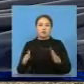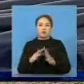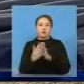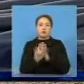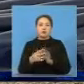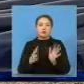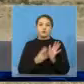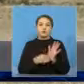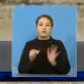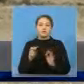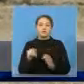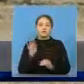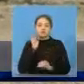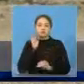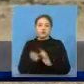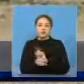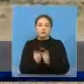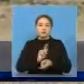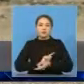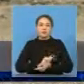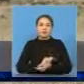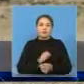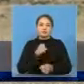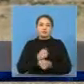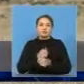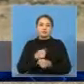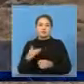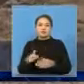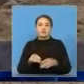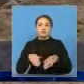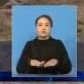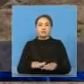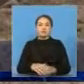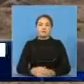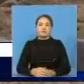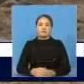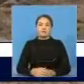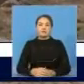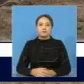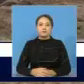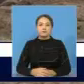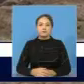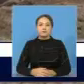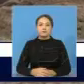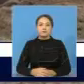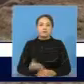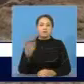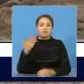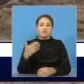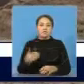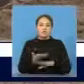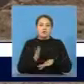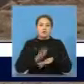9 шақырымнан аса су құбыры ауыстырылып жатыр. Жұмыстың басым бөлігі атқарылды. Ар жақтан ауыр техникасы мен жер